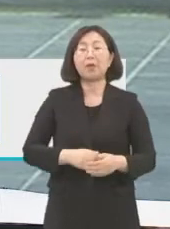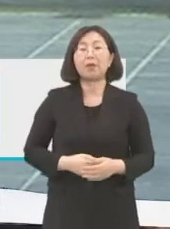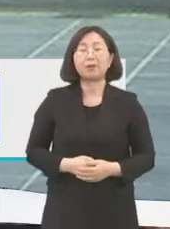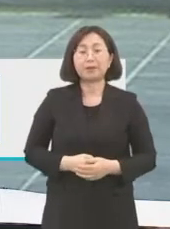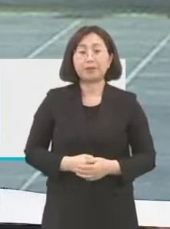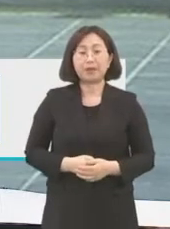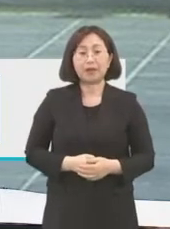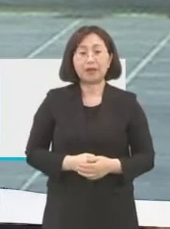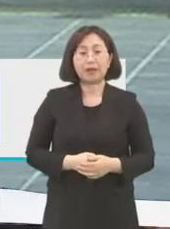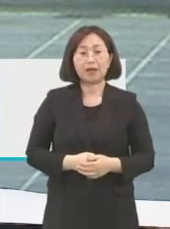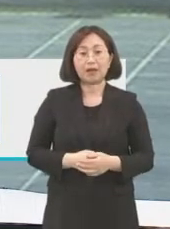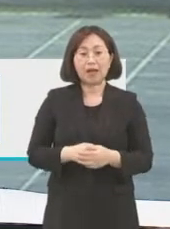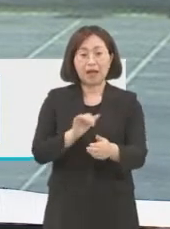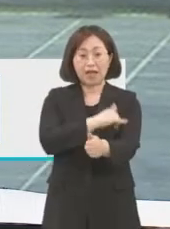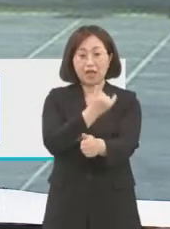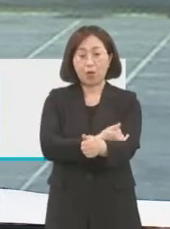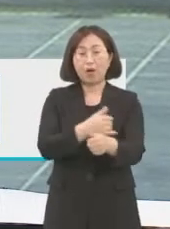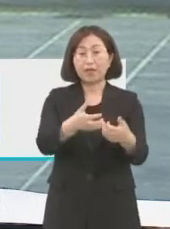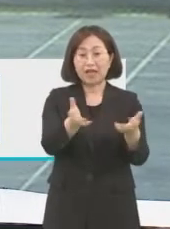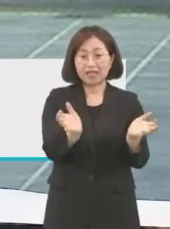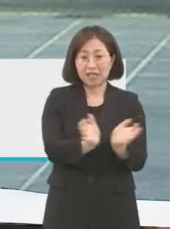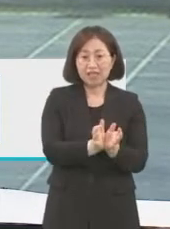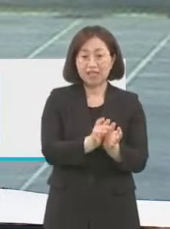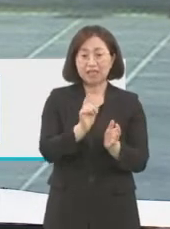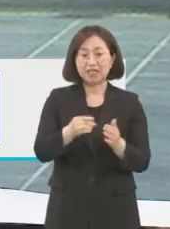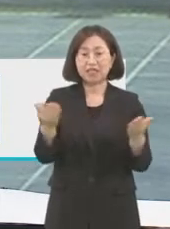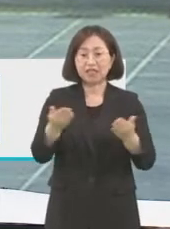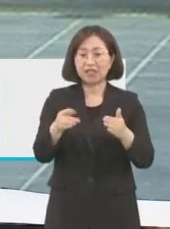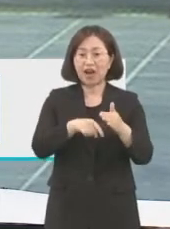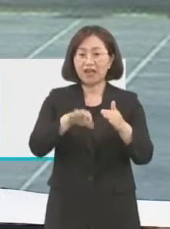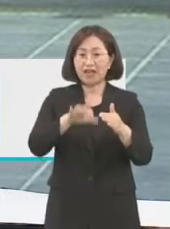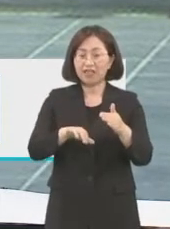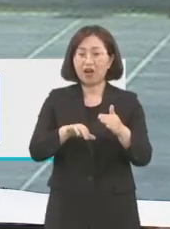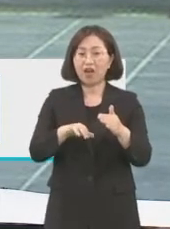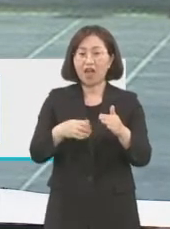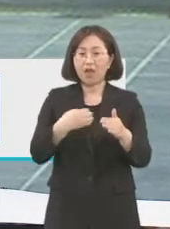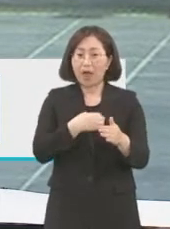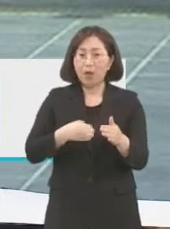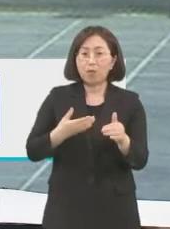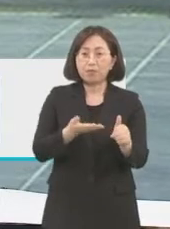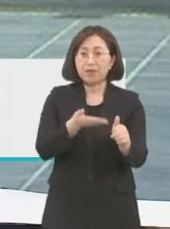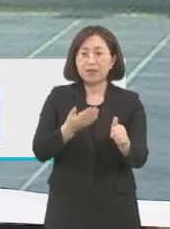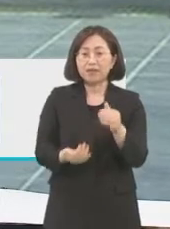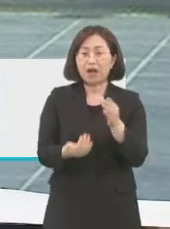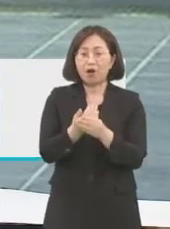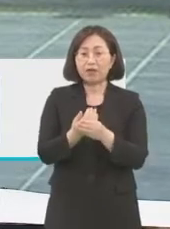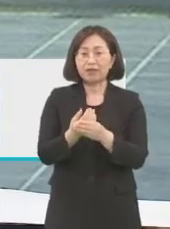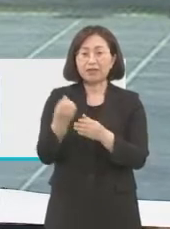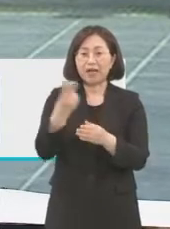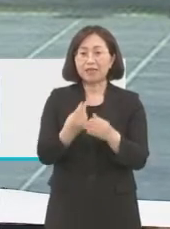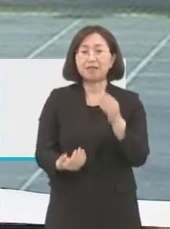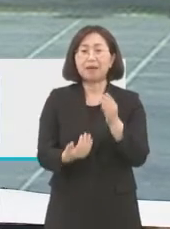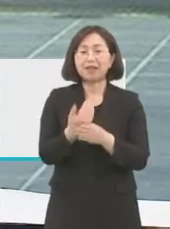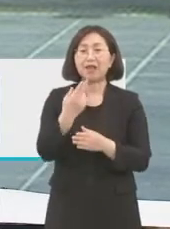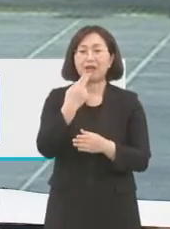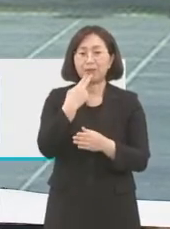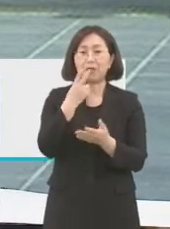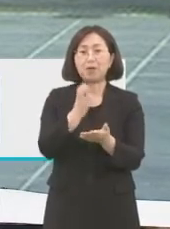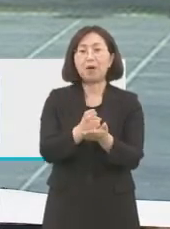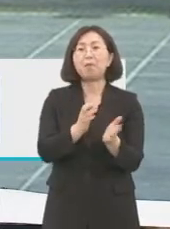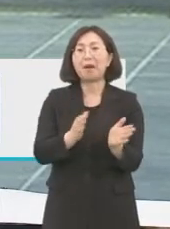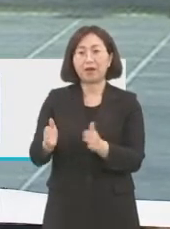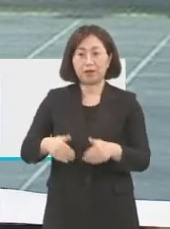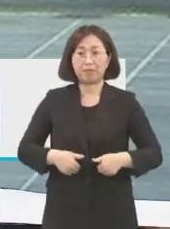나섰습니다. 노동인권단체들은 이에 더해 직장 내 괴롭힘이 재발되지 않도록 제도적인 규범을 마련해야 한다고